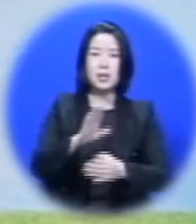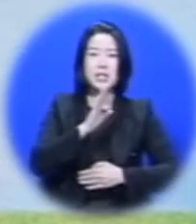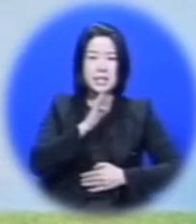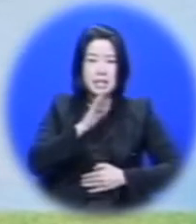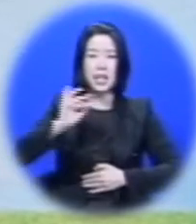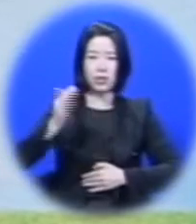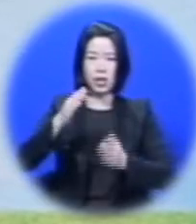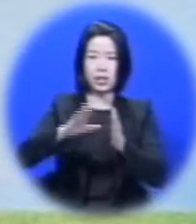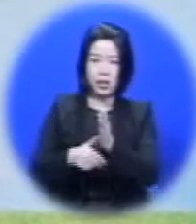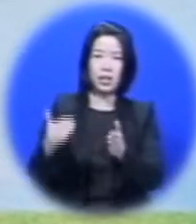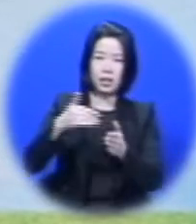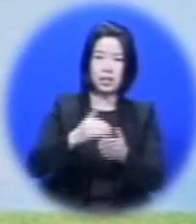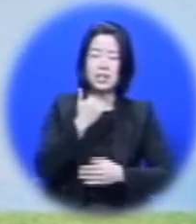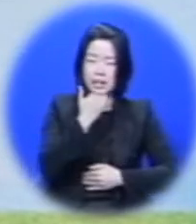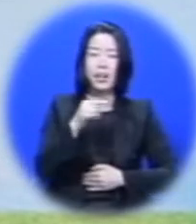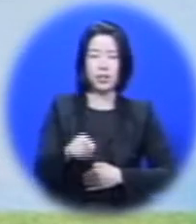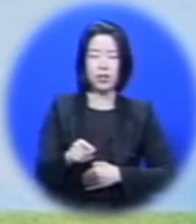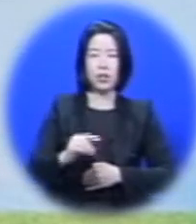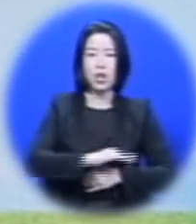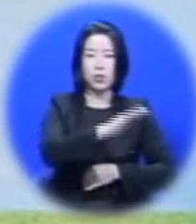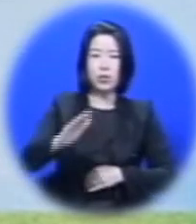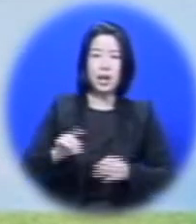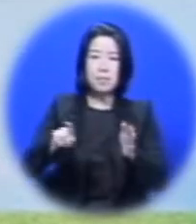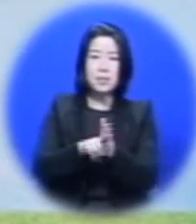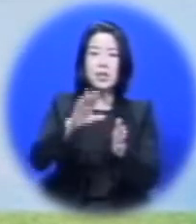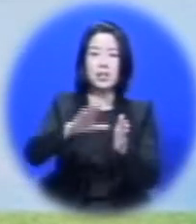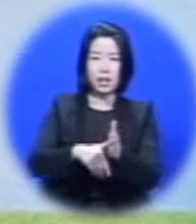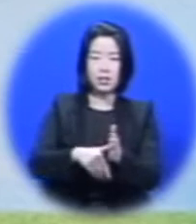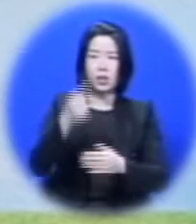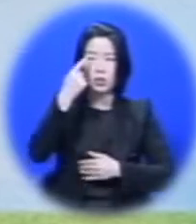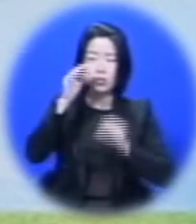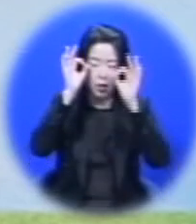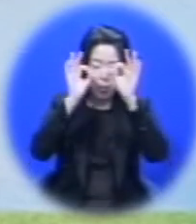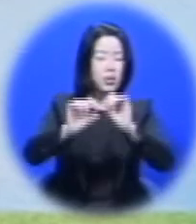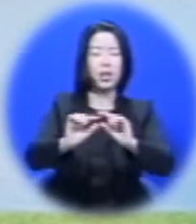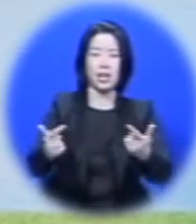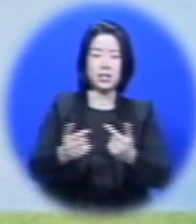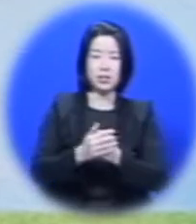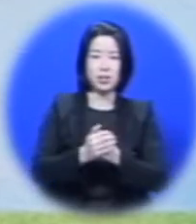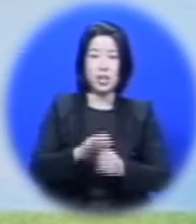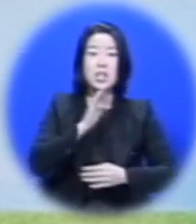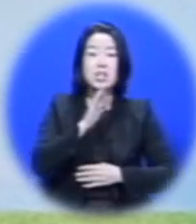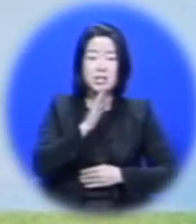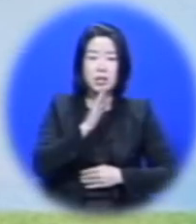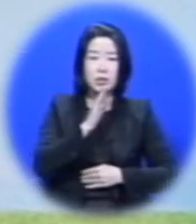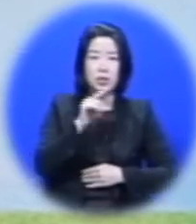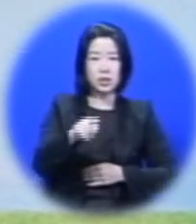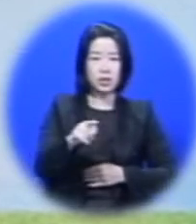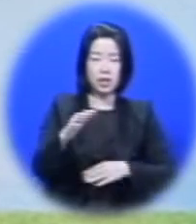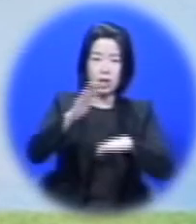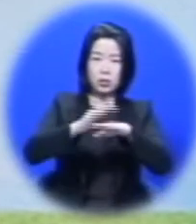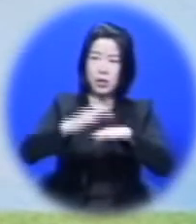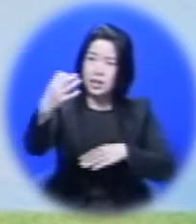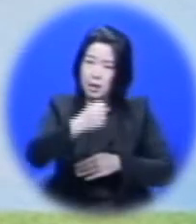될 때까지. 우리가 믿을 때는 눈에 보이는 게 아닙니다. 실제로 이렇게 손에